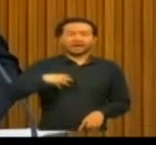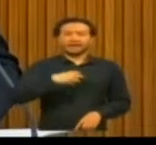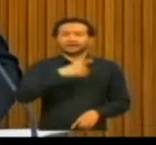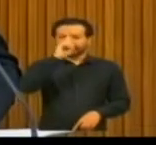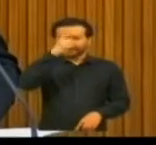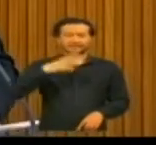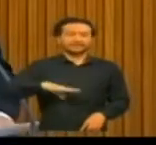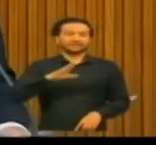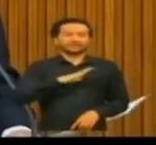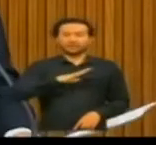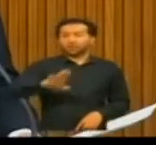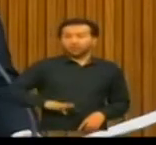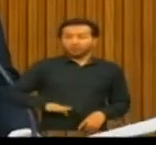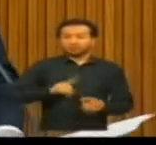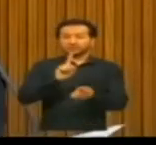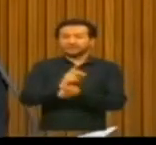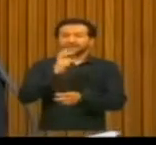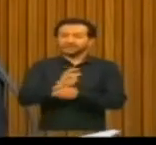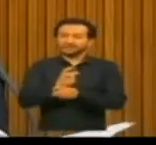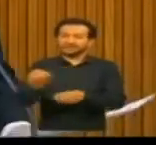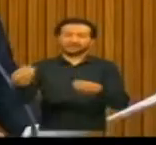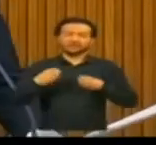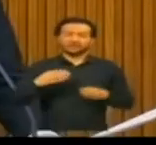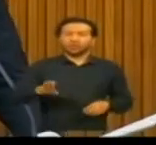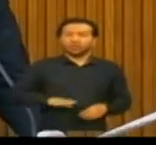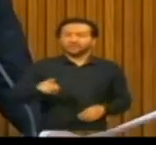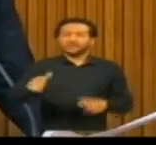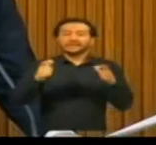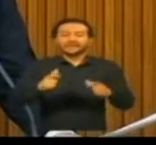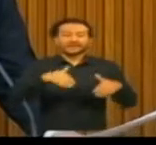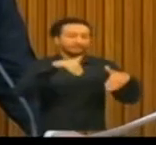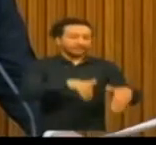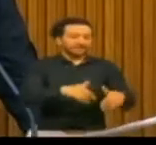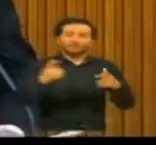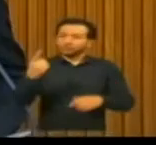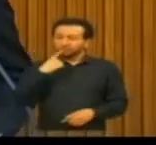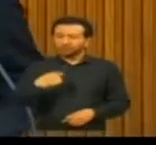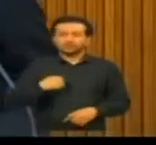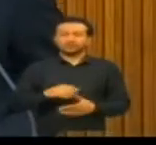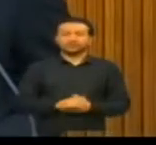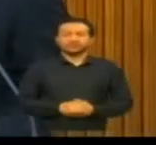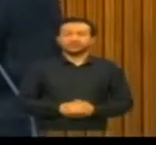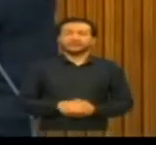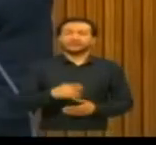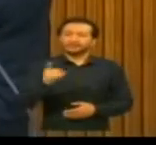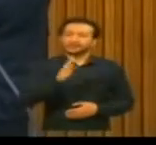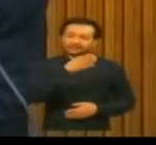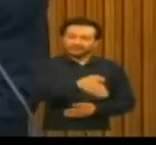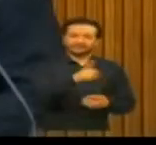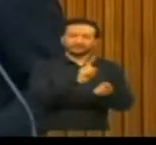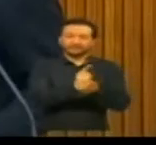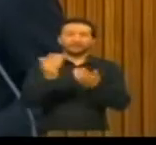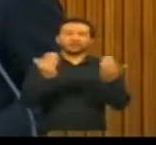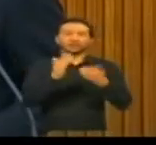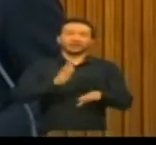var. Oğlumuzun kemiklerini verin. Oğlumuz nerede yatıyor? Mezarı nerede? Onu bize gösterin. Bari gidip başında bir